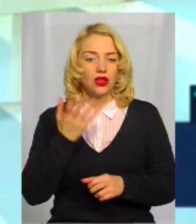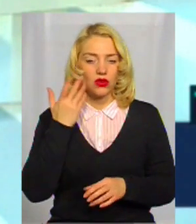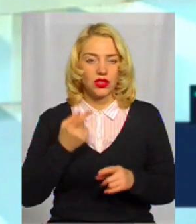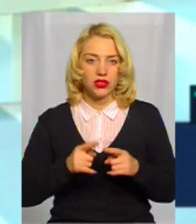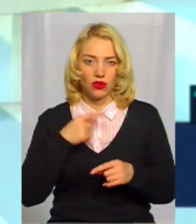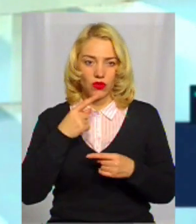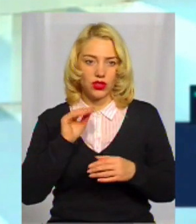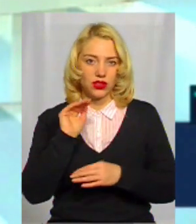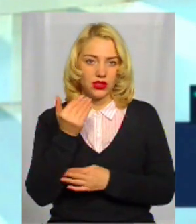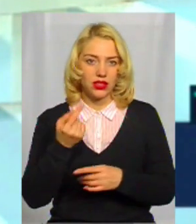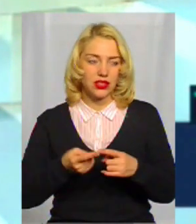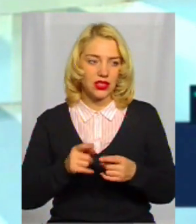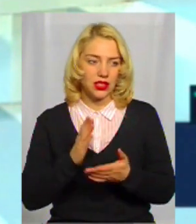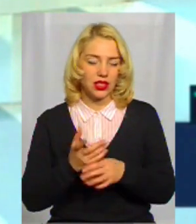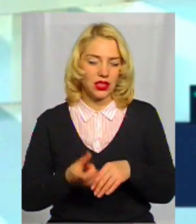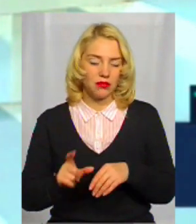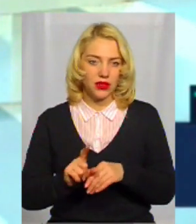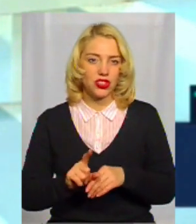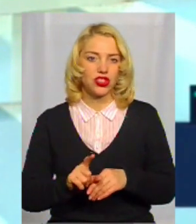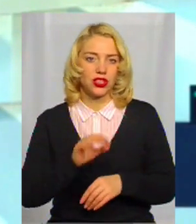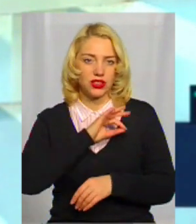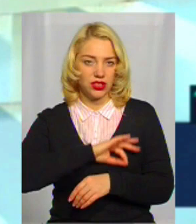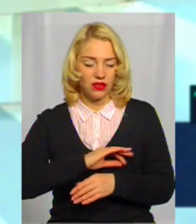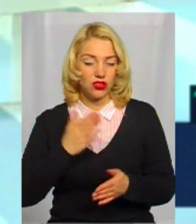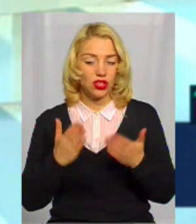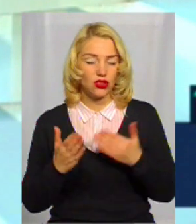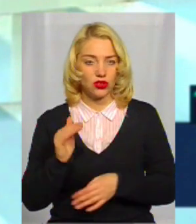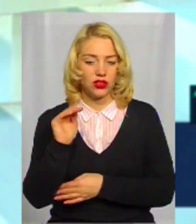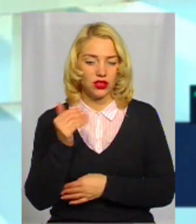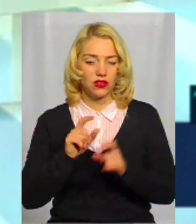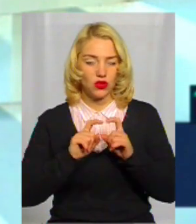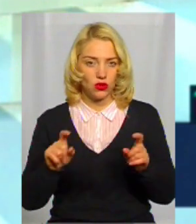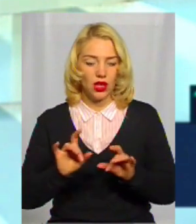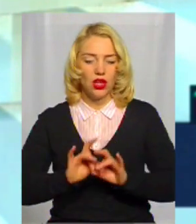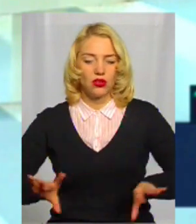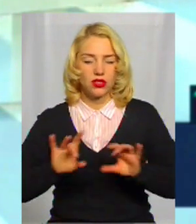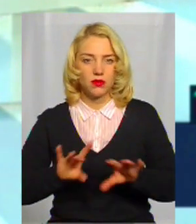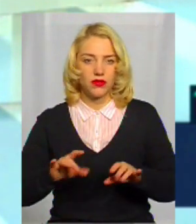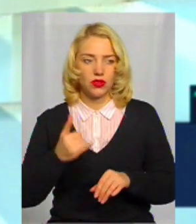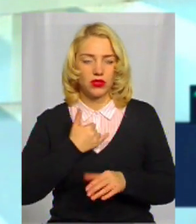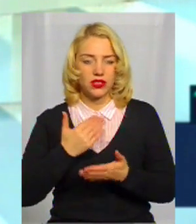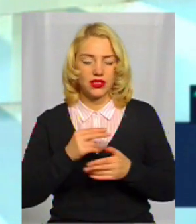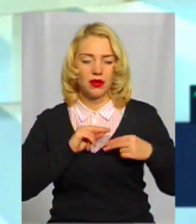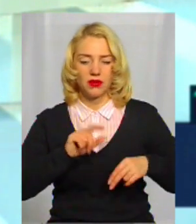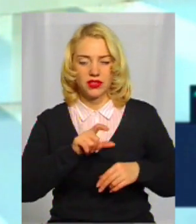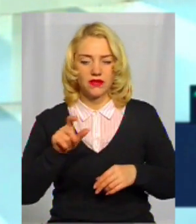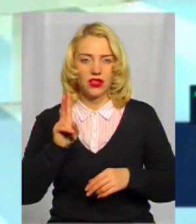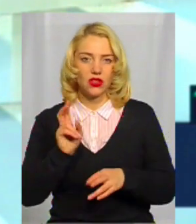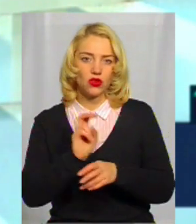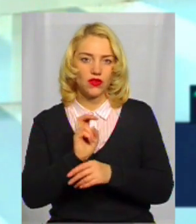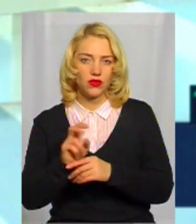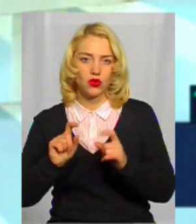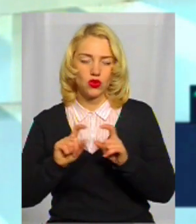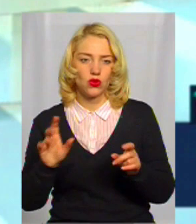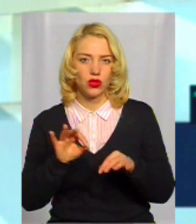говорить дитина, це є найбільш дієвіше. Наприклад, якщо в школі розповіли дітям, У нас є працівники, які відвідують школи, відповідно